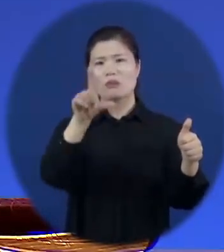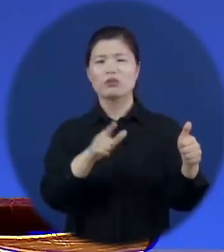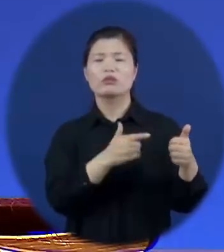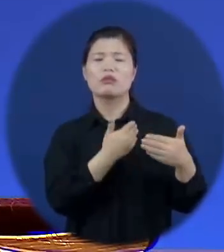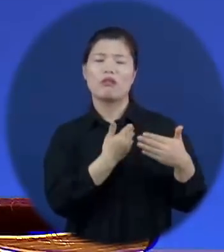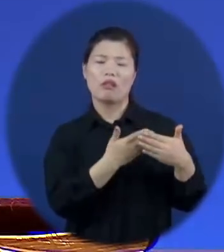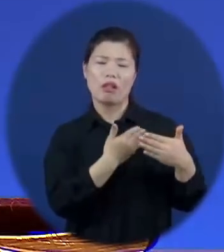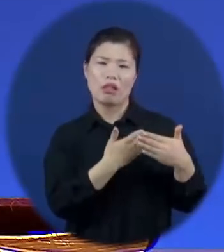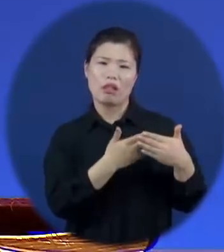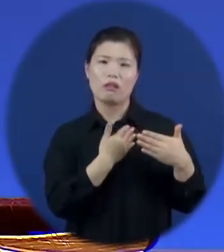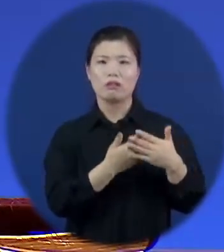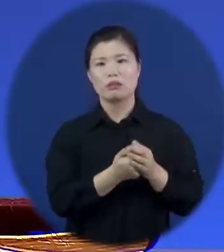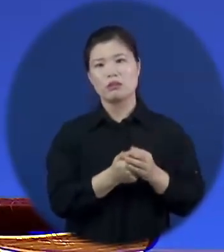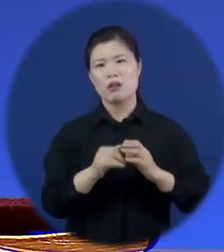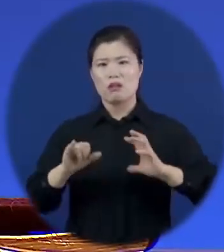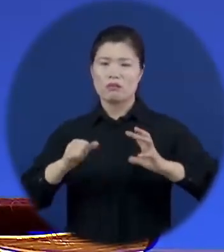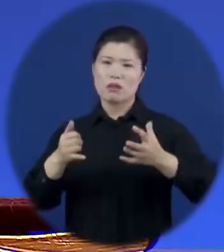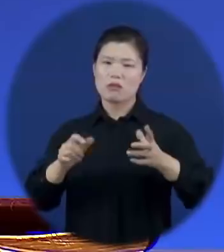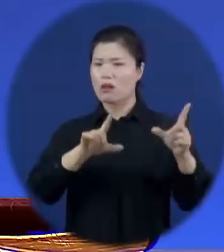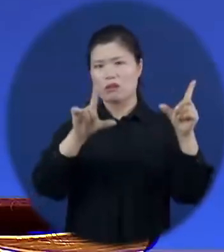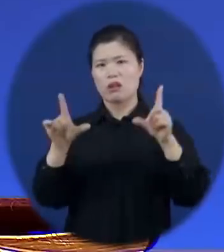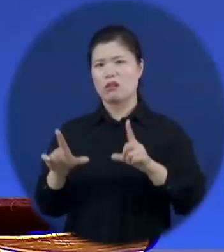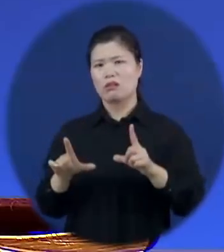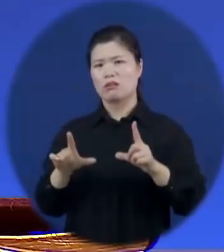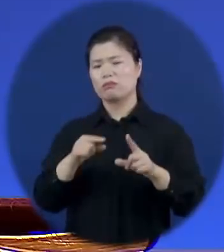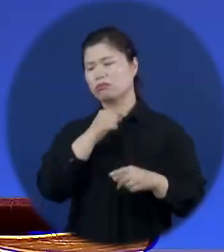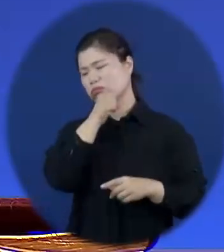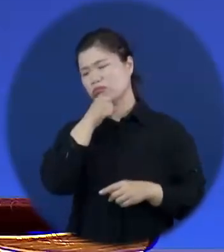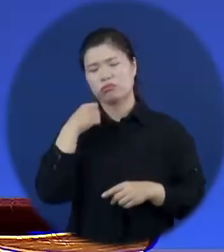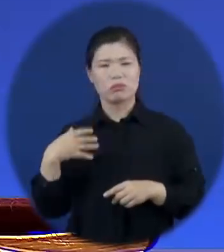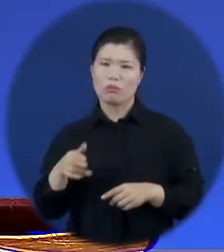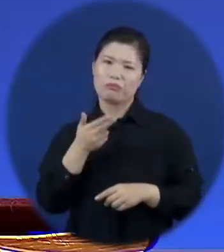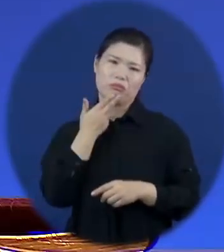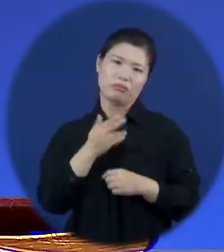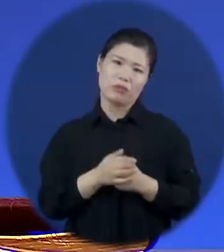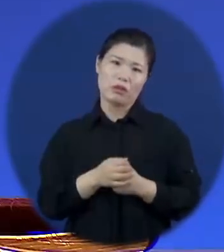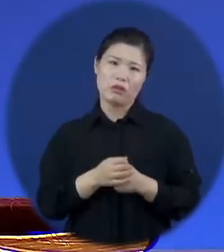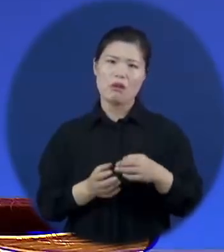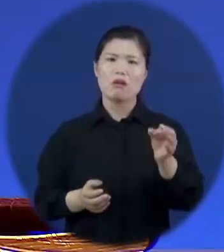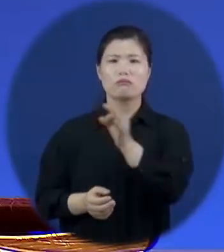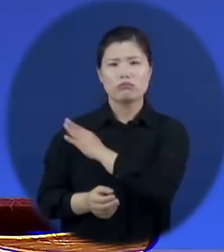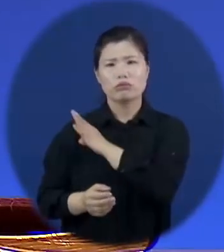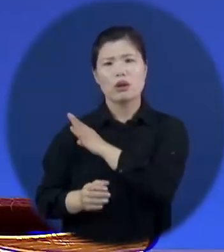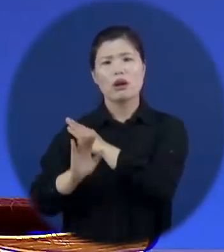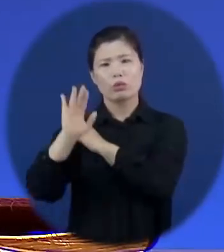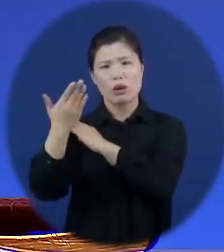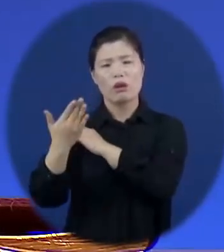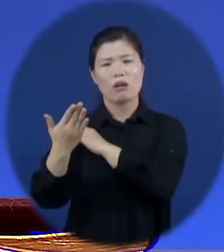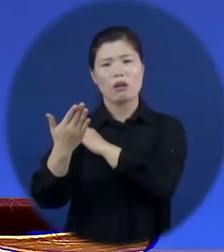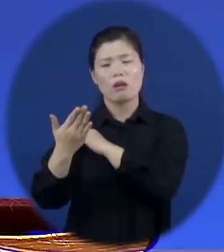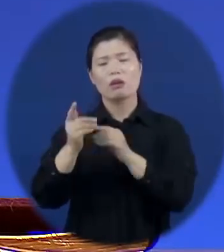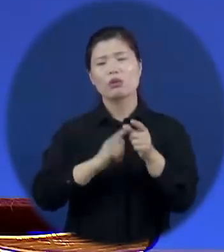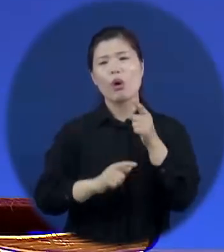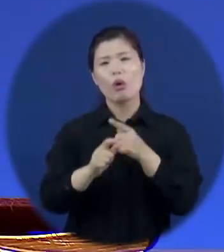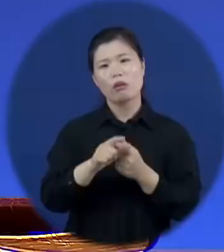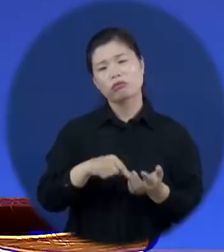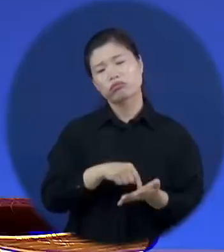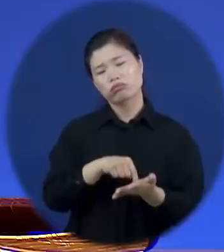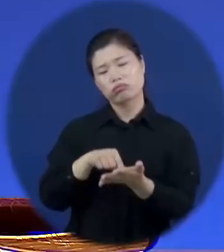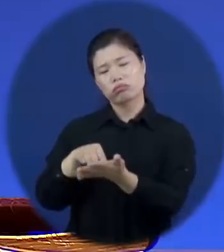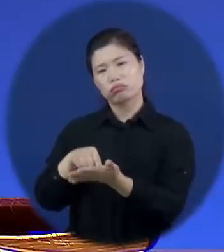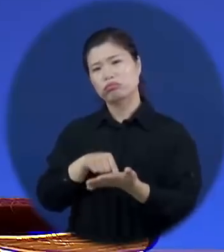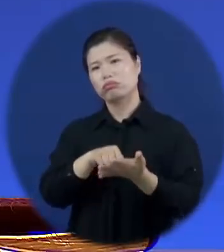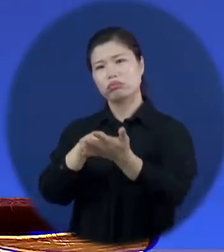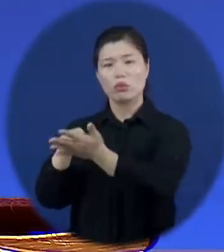흔들렸습니다. 도무지 세상 살맛이 나지 않았죠. 부자가 될수록 외로웠죠. 많은